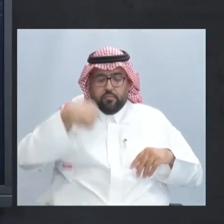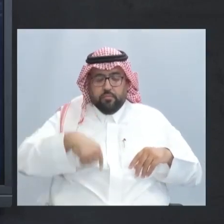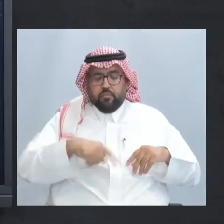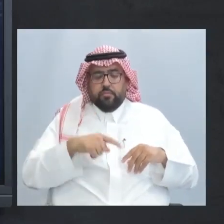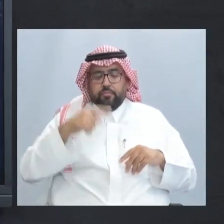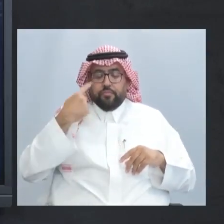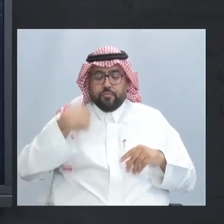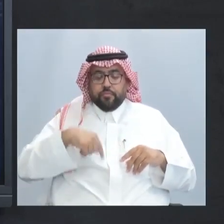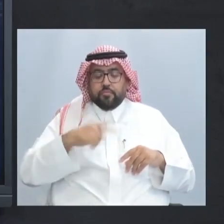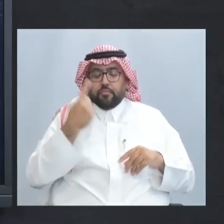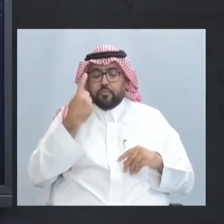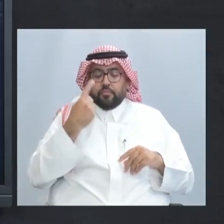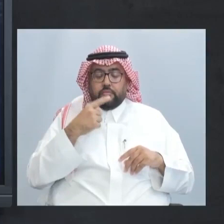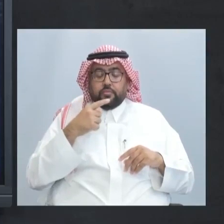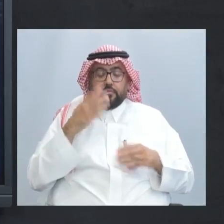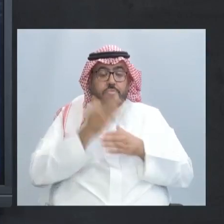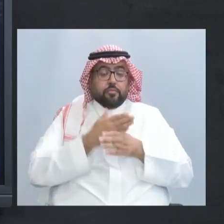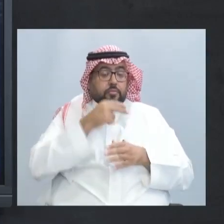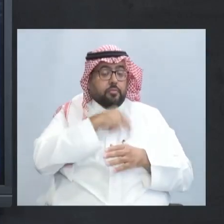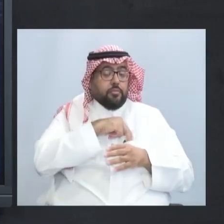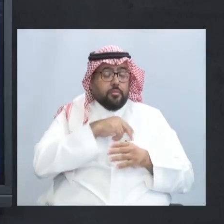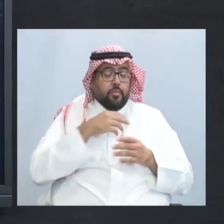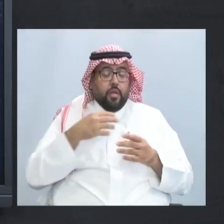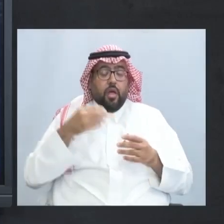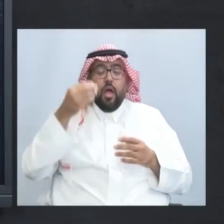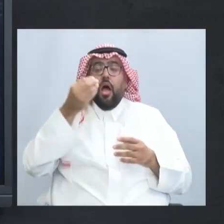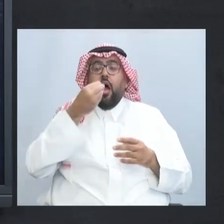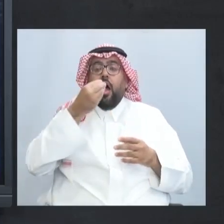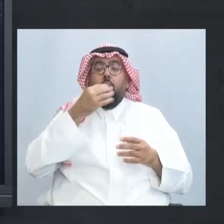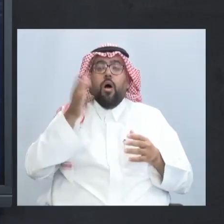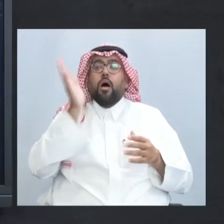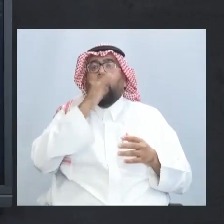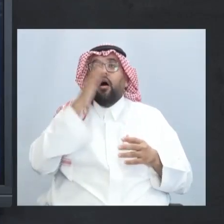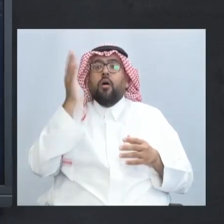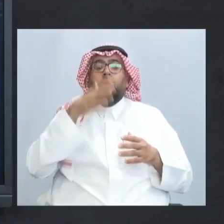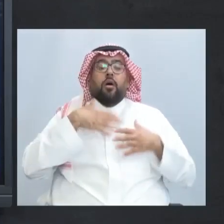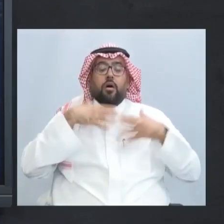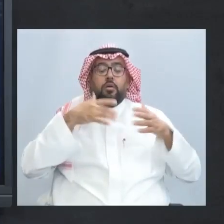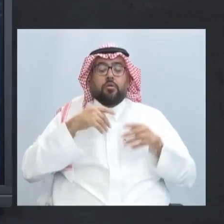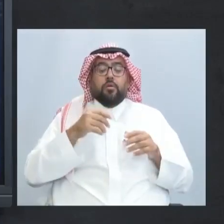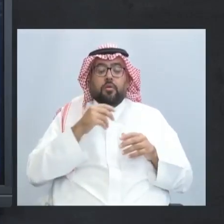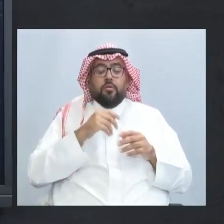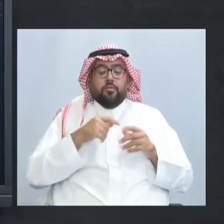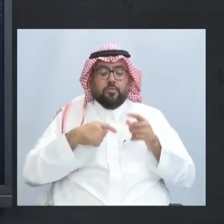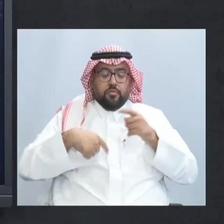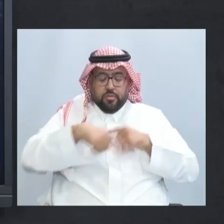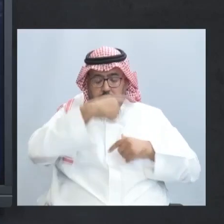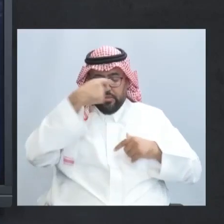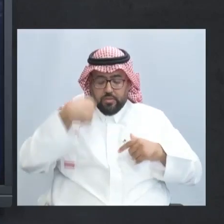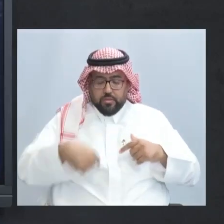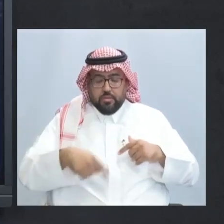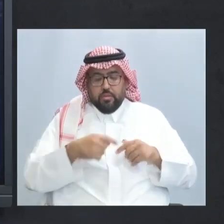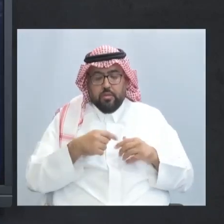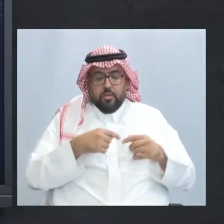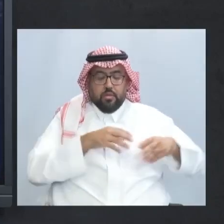في اتجاه واحد لتوفير كميه اكبر من الاكسجين ايضا ذكرنا جهاز الدوران في الطيور والقلب